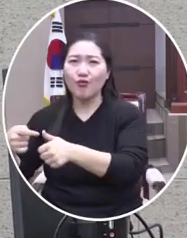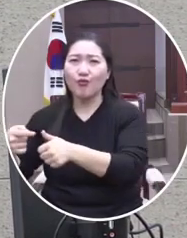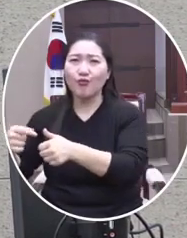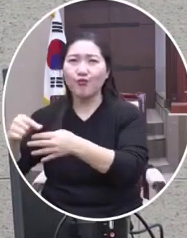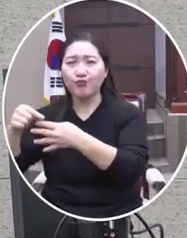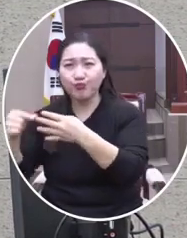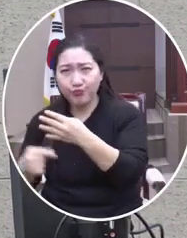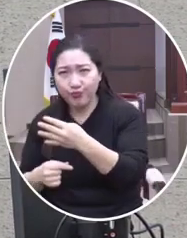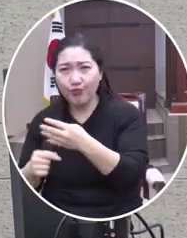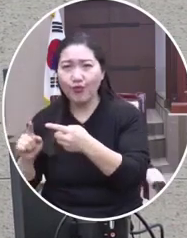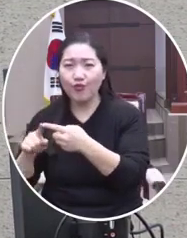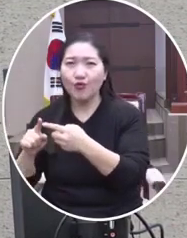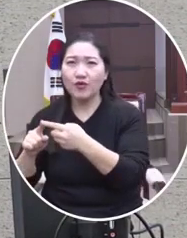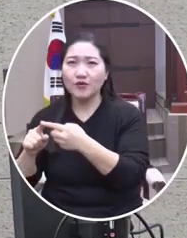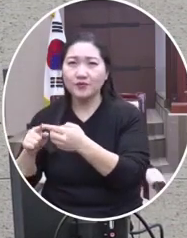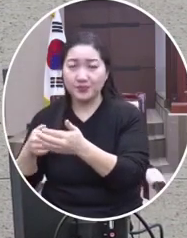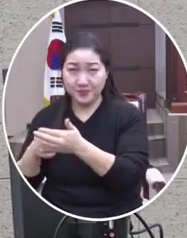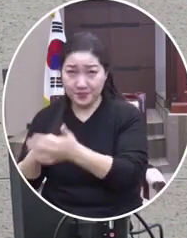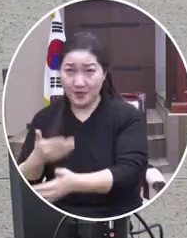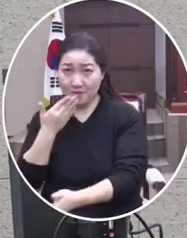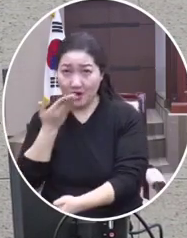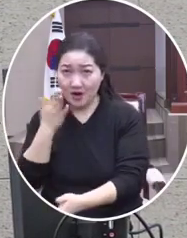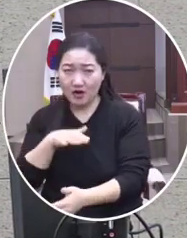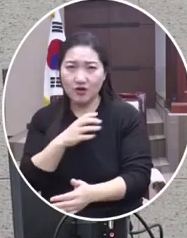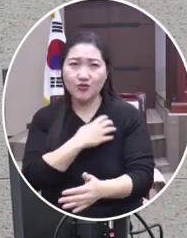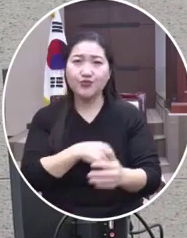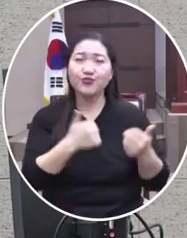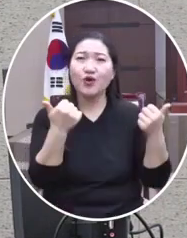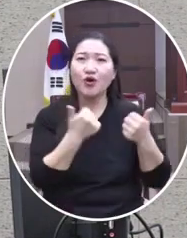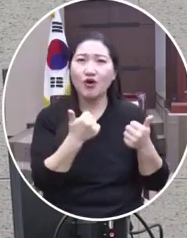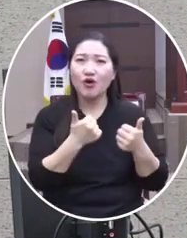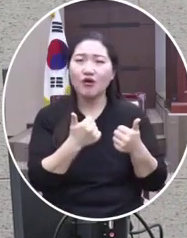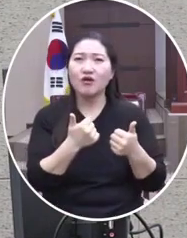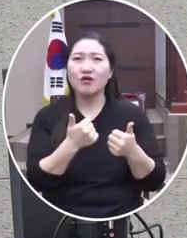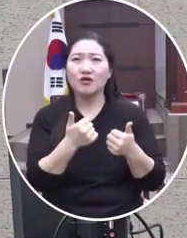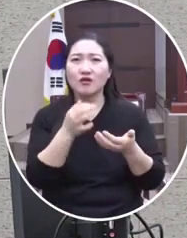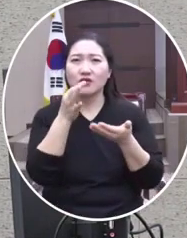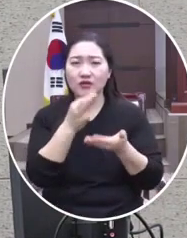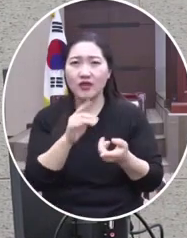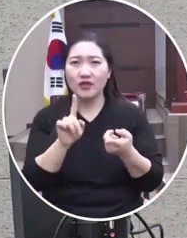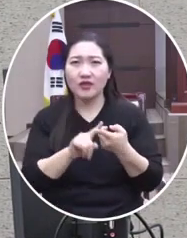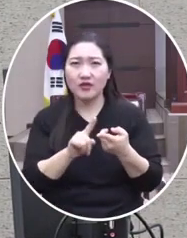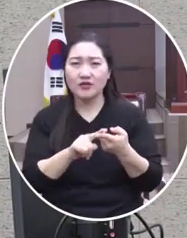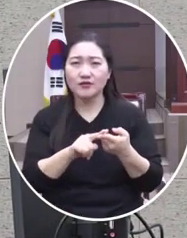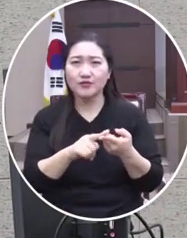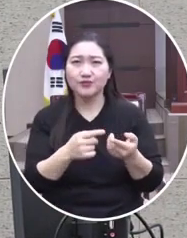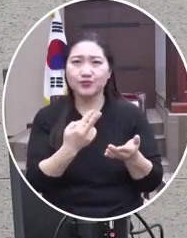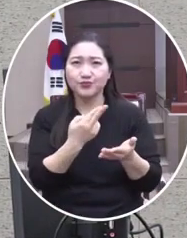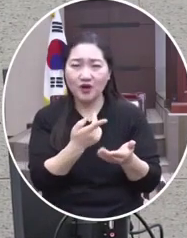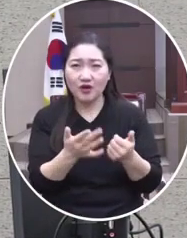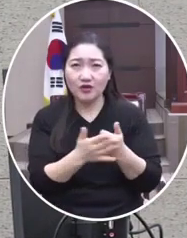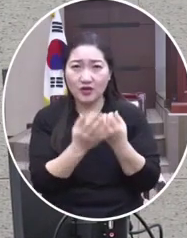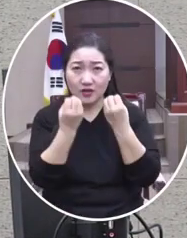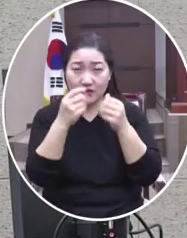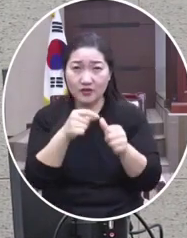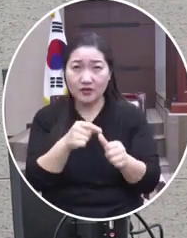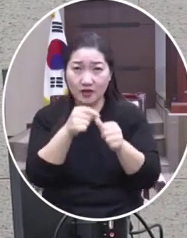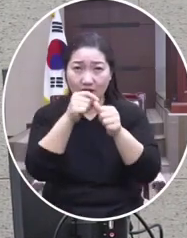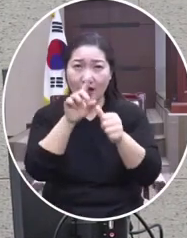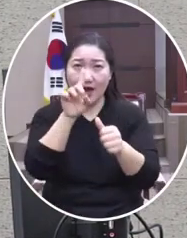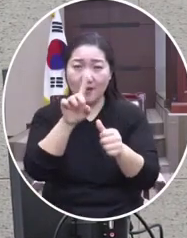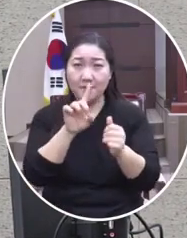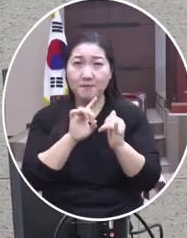프로그램을 효율적으로 진행할 수 있지만 의회는 비형 편익의 비효율로 인해 신규 직원 한